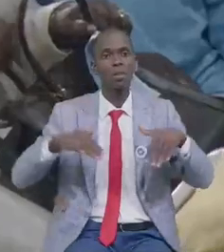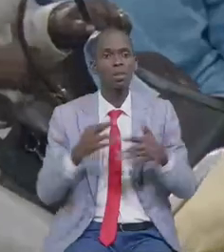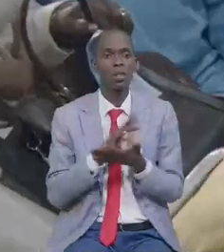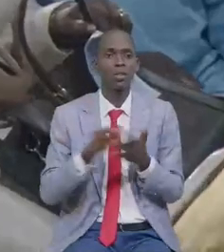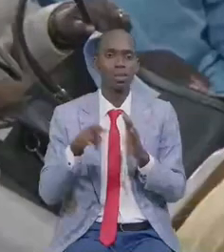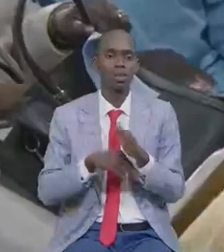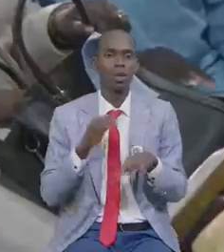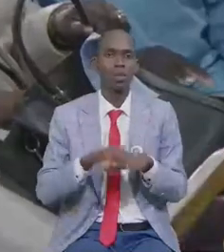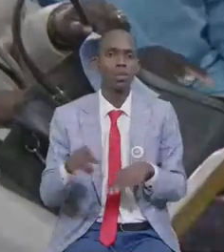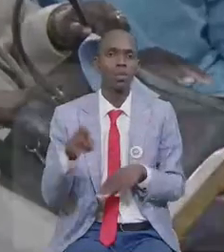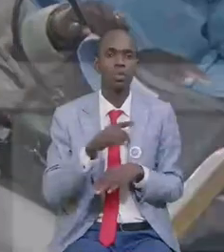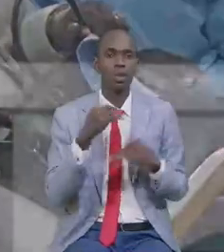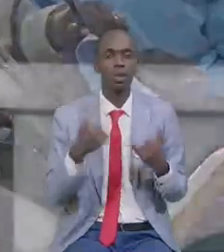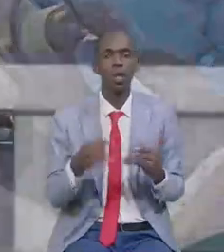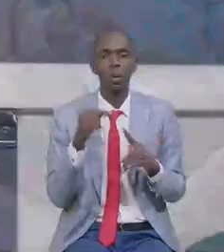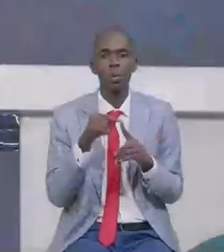Troisième point maintenant.